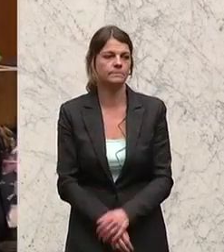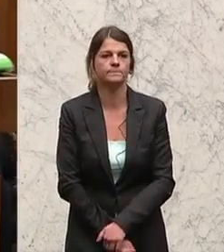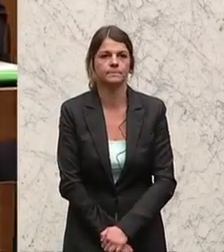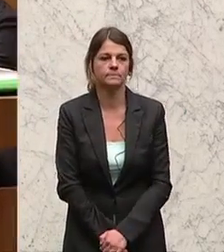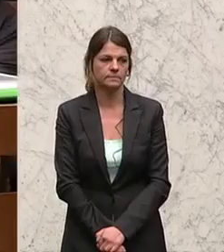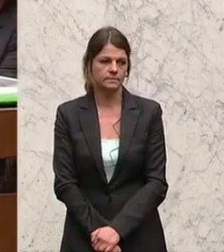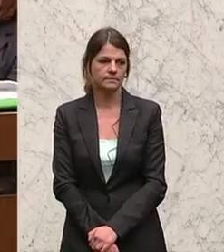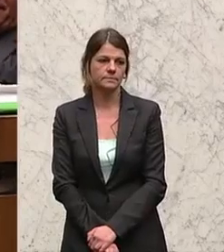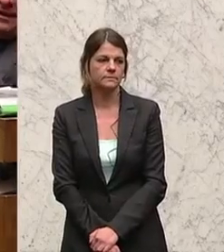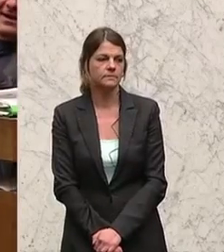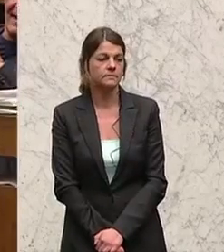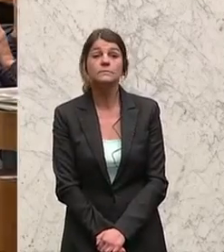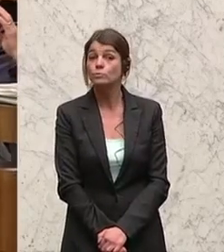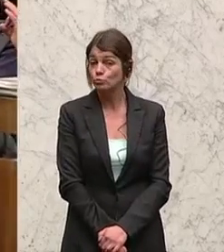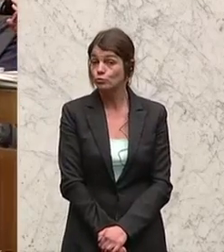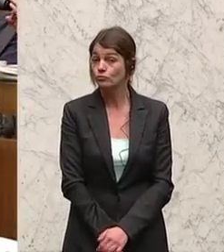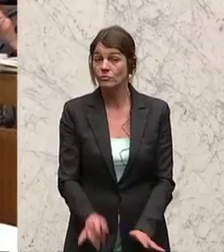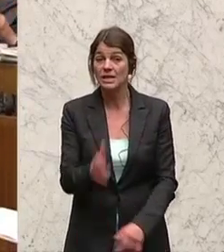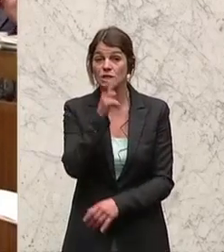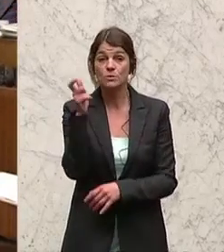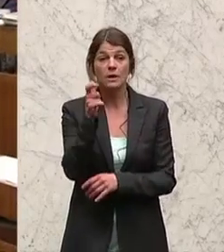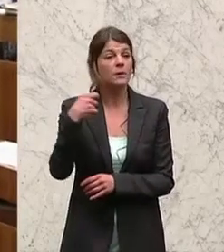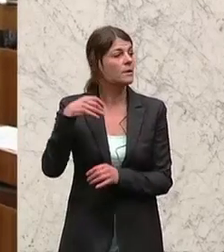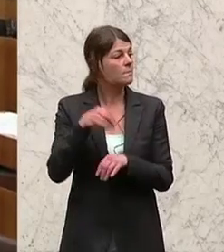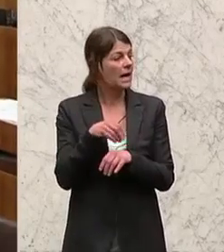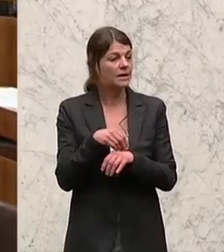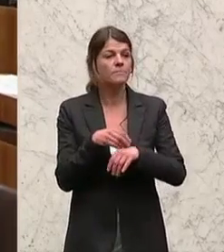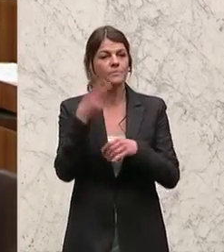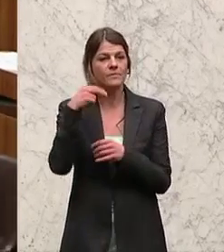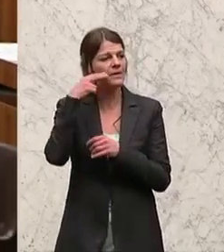Argumentiert Rainer Hable. Er ist nicht nur Budgetsprecher, sondern auch Sprecher für Landesverteidigung bei den NEOS.